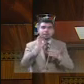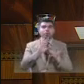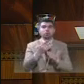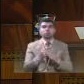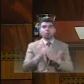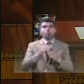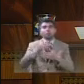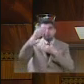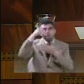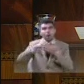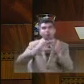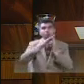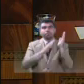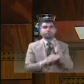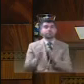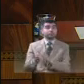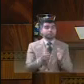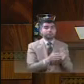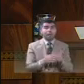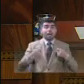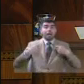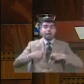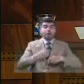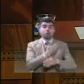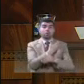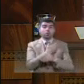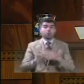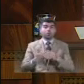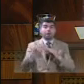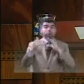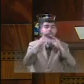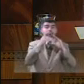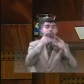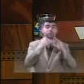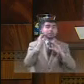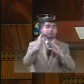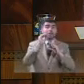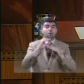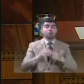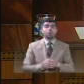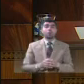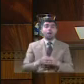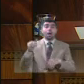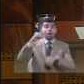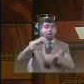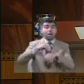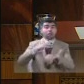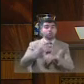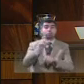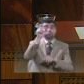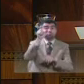المعتمدين. ومن السيد رئيس الحكومة توصل المجلس بمراسلة تتعلق بدعوة المرشح السيد